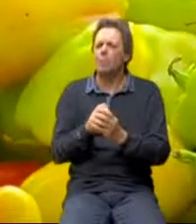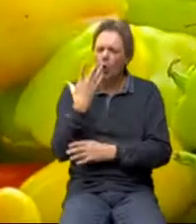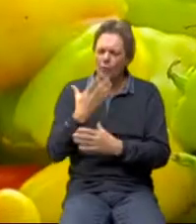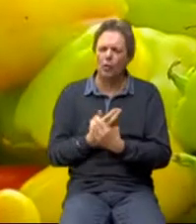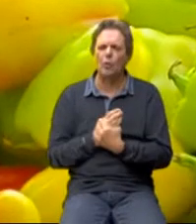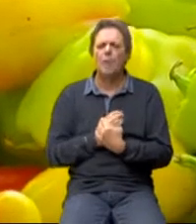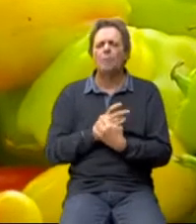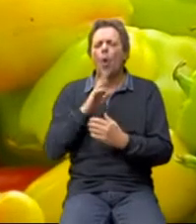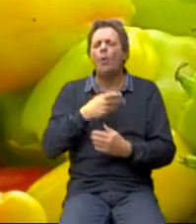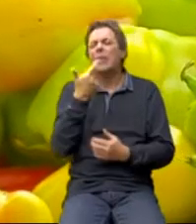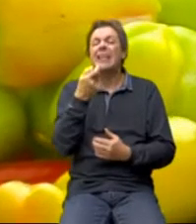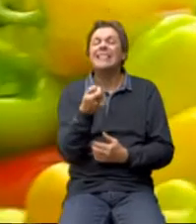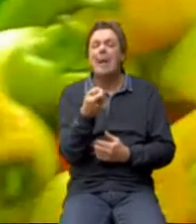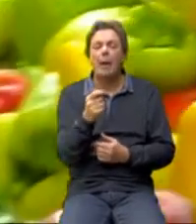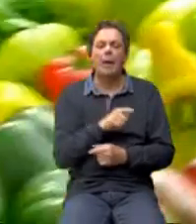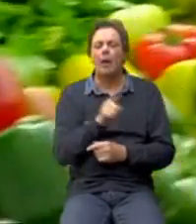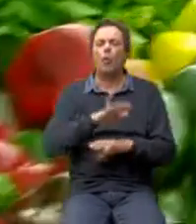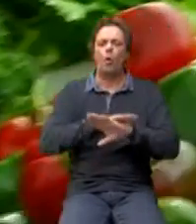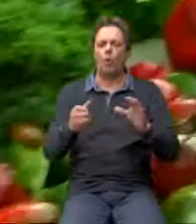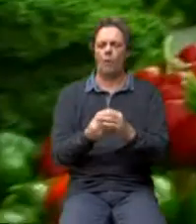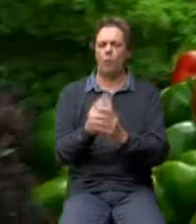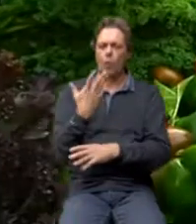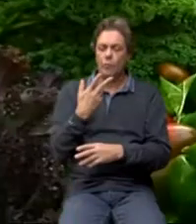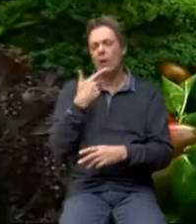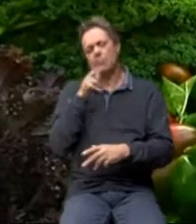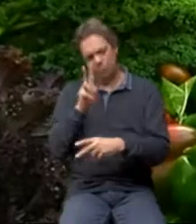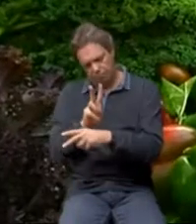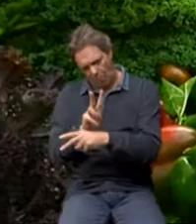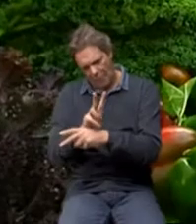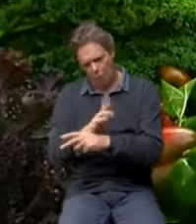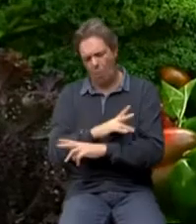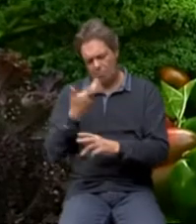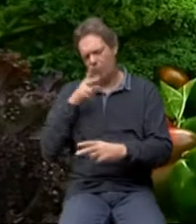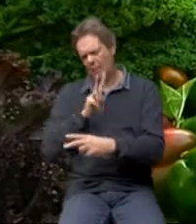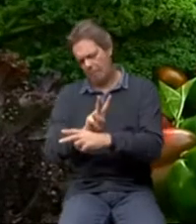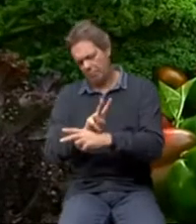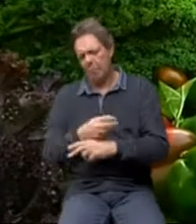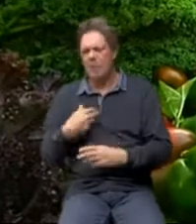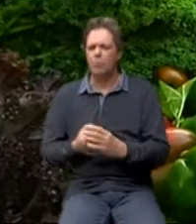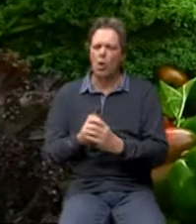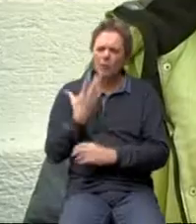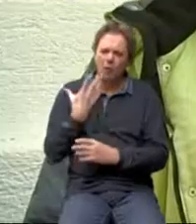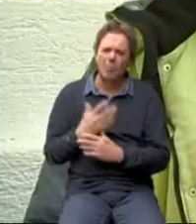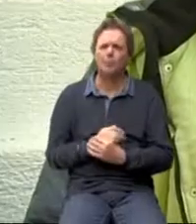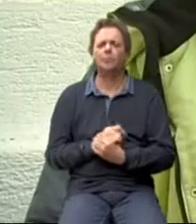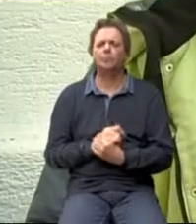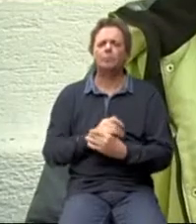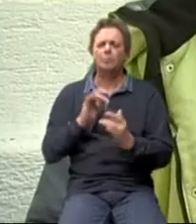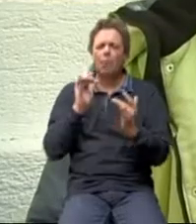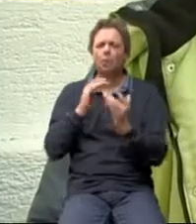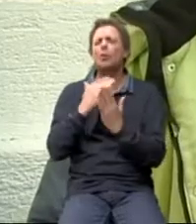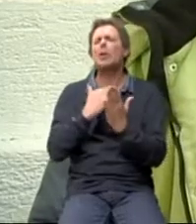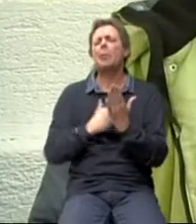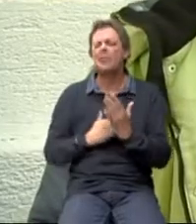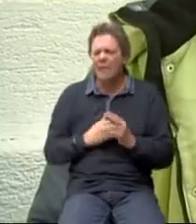jedne sjemenke do gotovog proizvoda pod nadzorom. Znači, mi proizvodimo znači sukladno sa principima